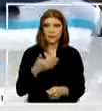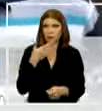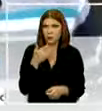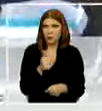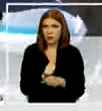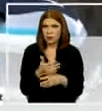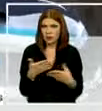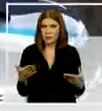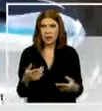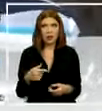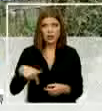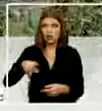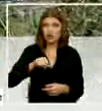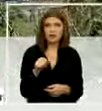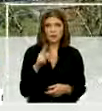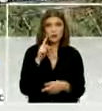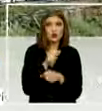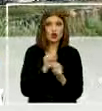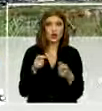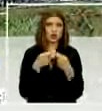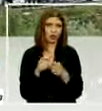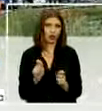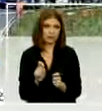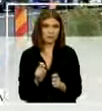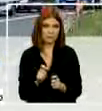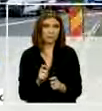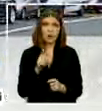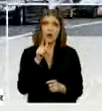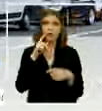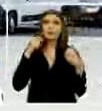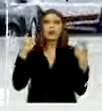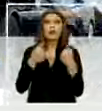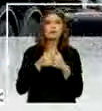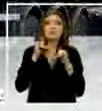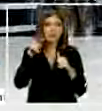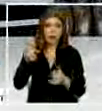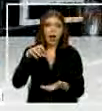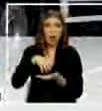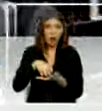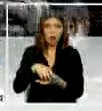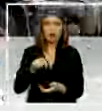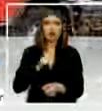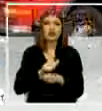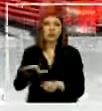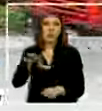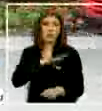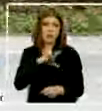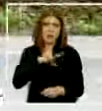sat să nu fie șocat. Zona unde s-a petrecut tragedia este cunoscută drept una dintre cele mai